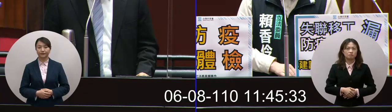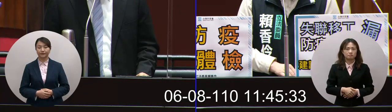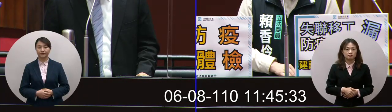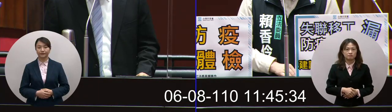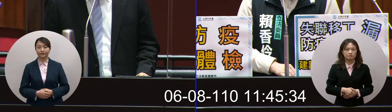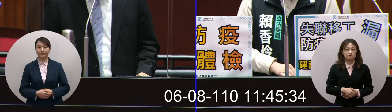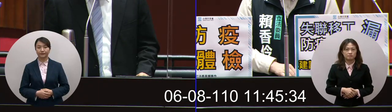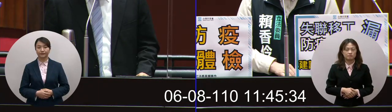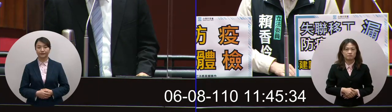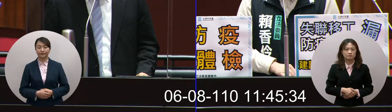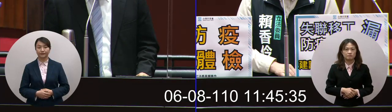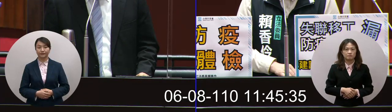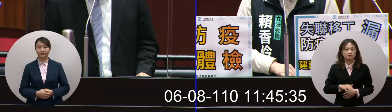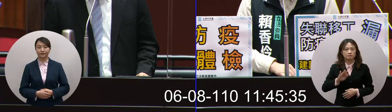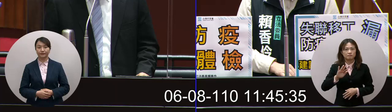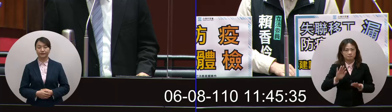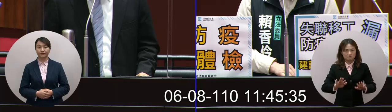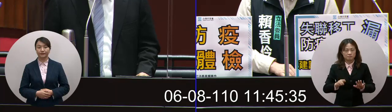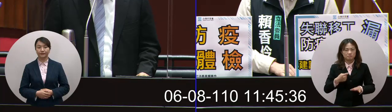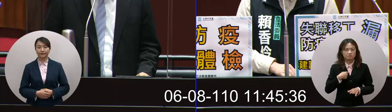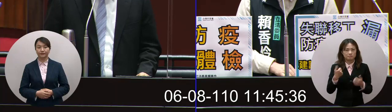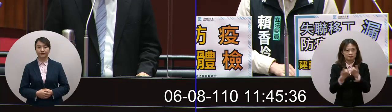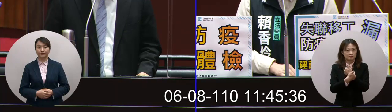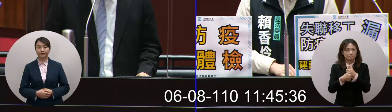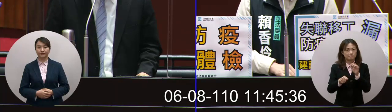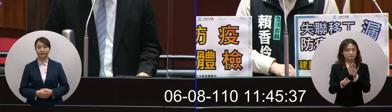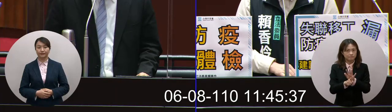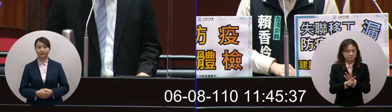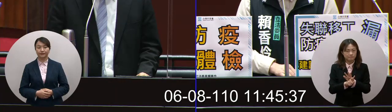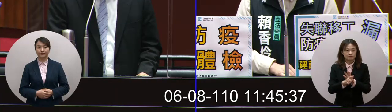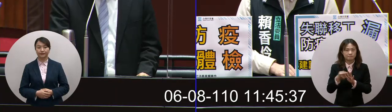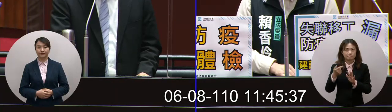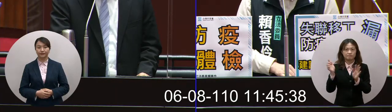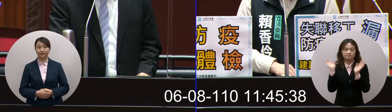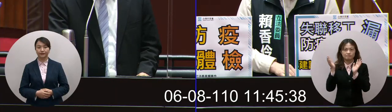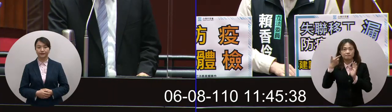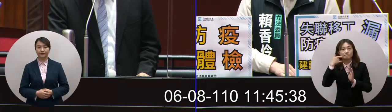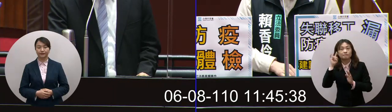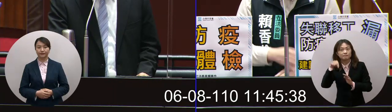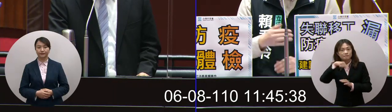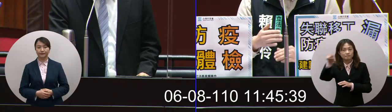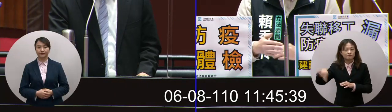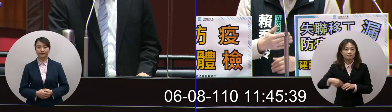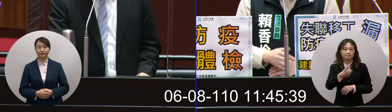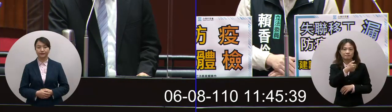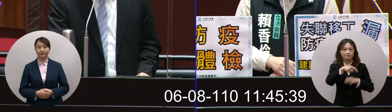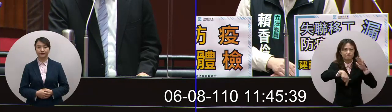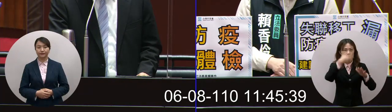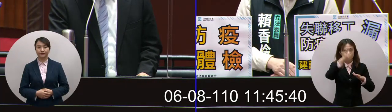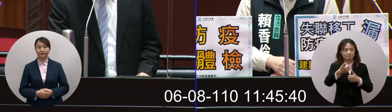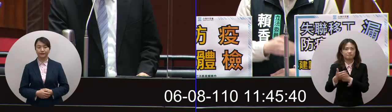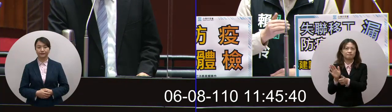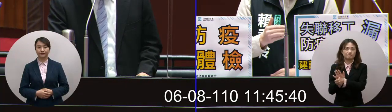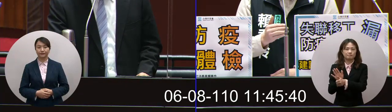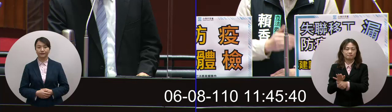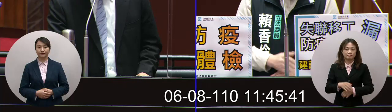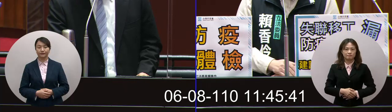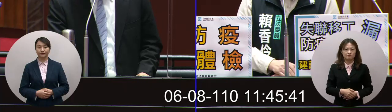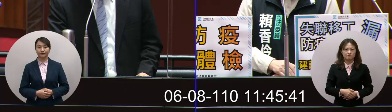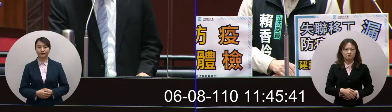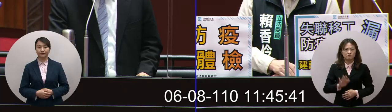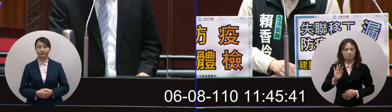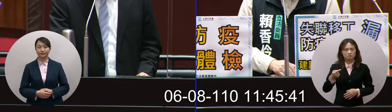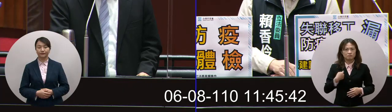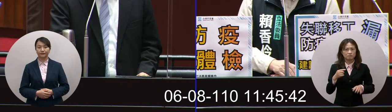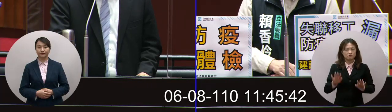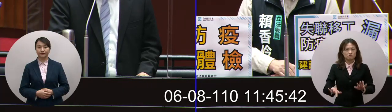是我想还是代表非常多的孩童的家长呢，感谢院长的这个体恤。但是我刚刚换算一下，因为这一次到